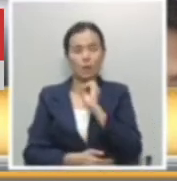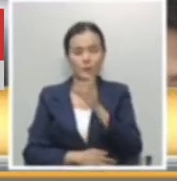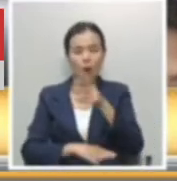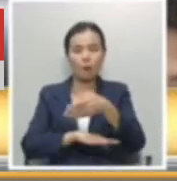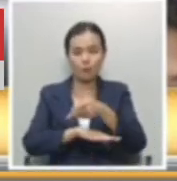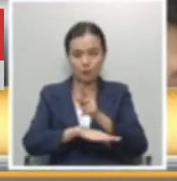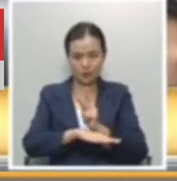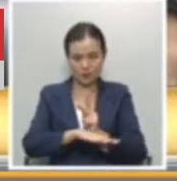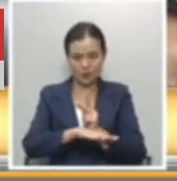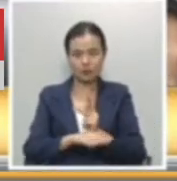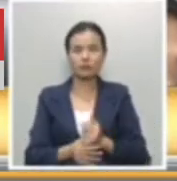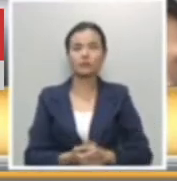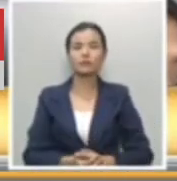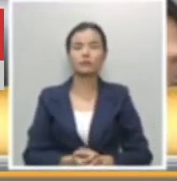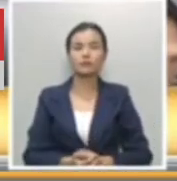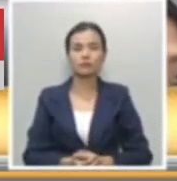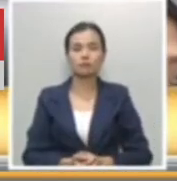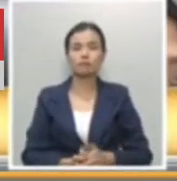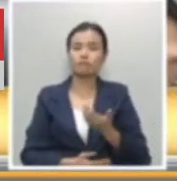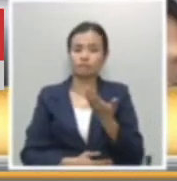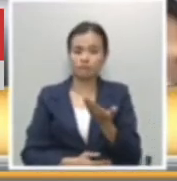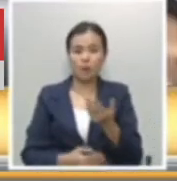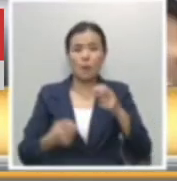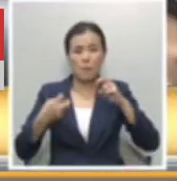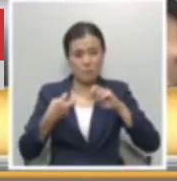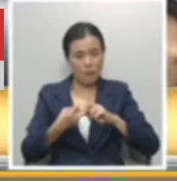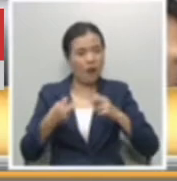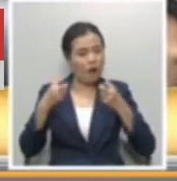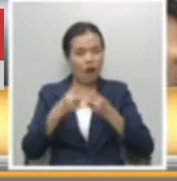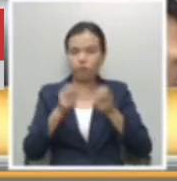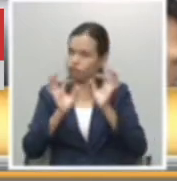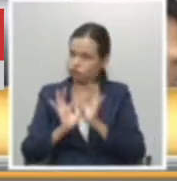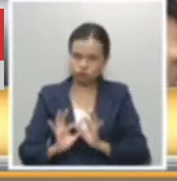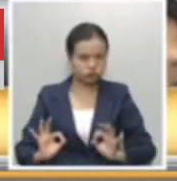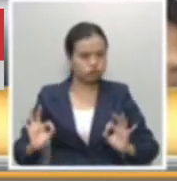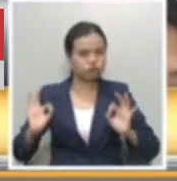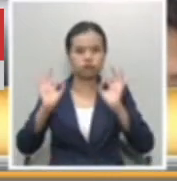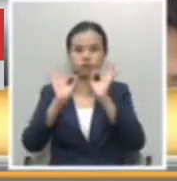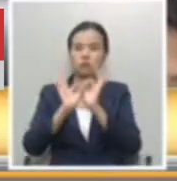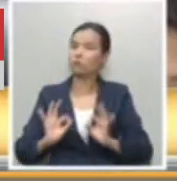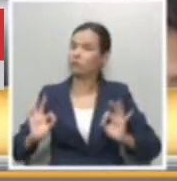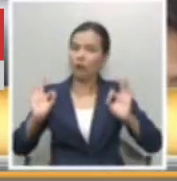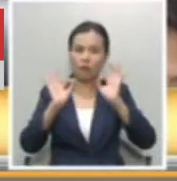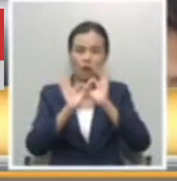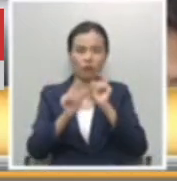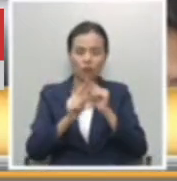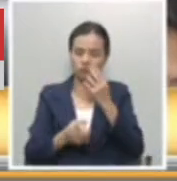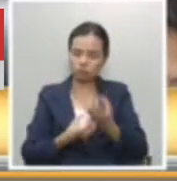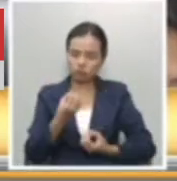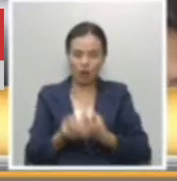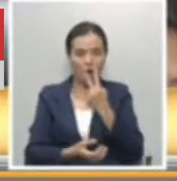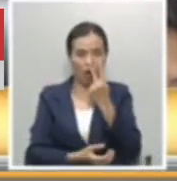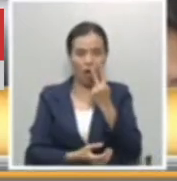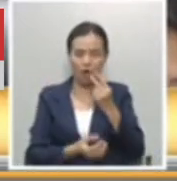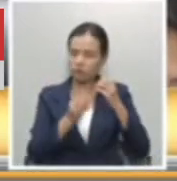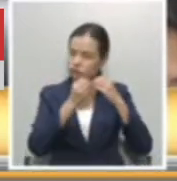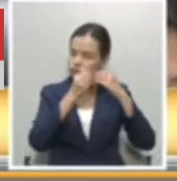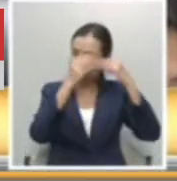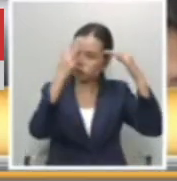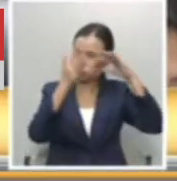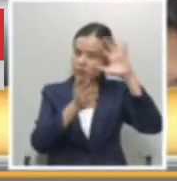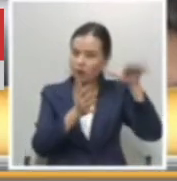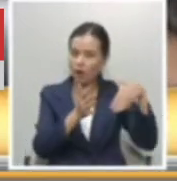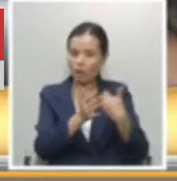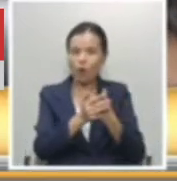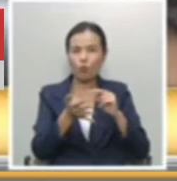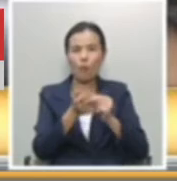านครับเรื่องนี้เป็นปัญหาใหญ่อย่างยิ่งนะครับมันสะท้อนให้เห็นภาพที่เรียกว่า